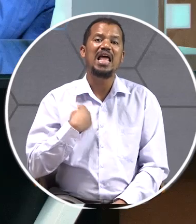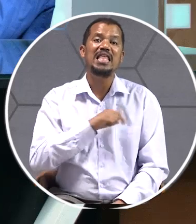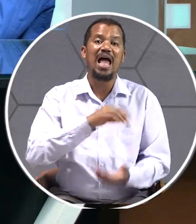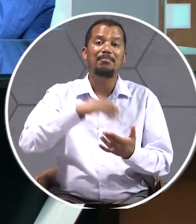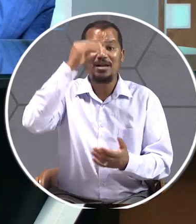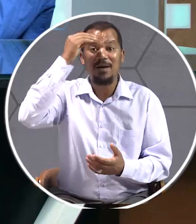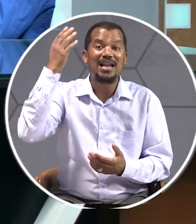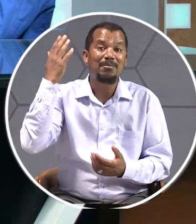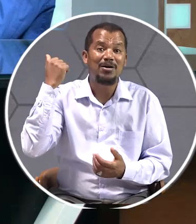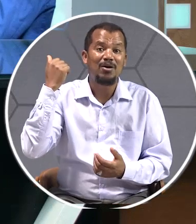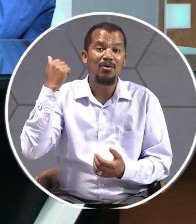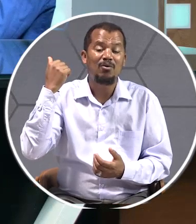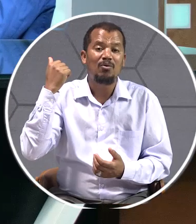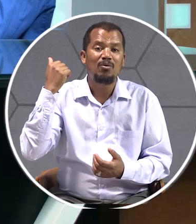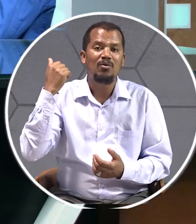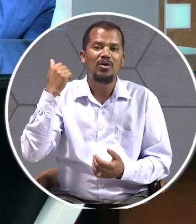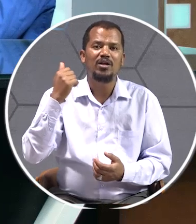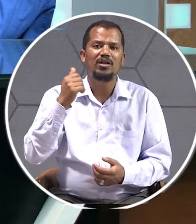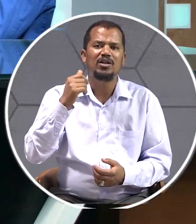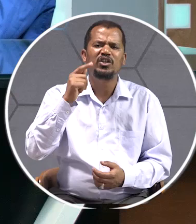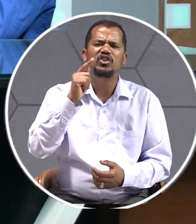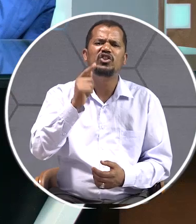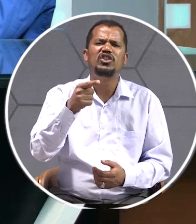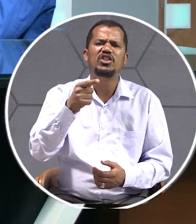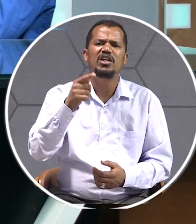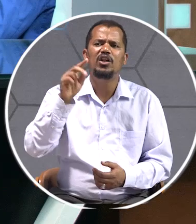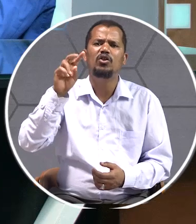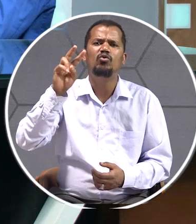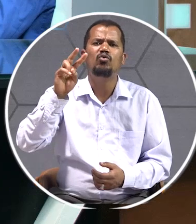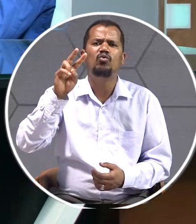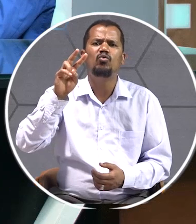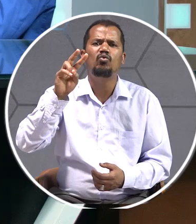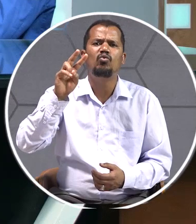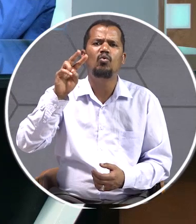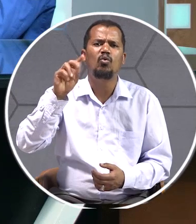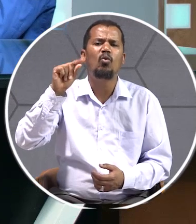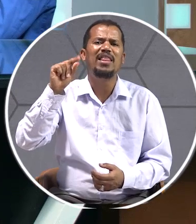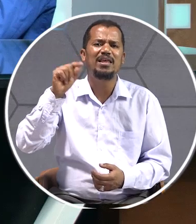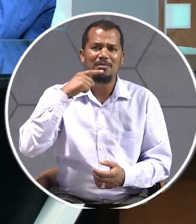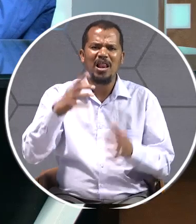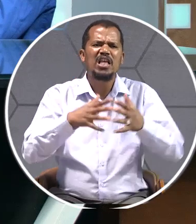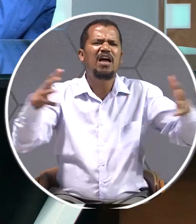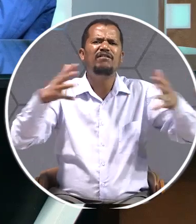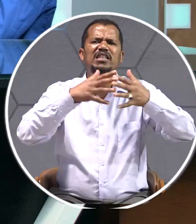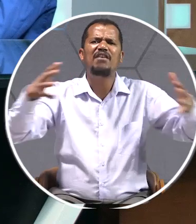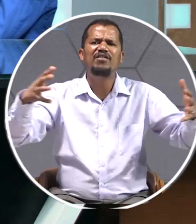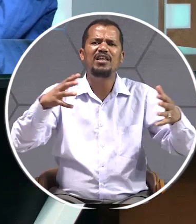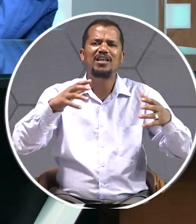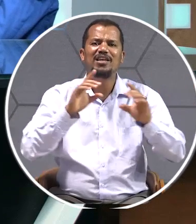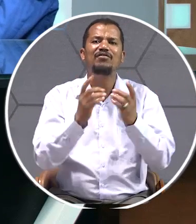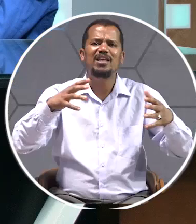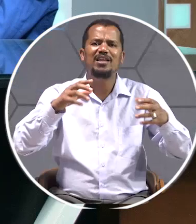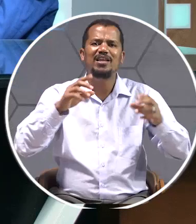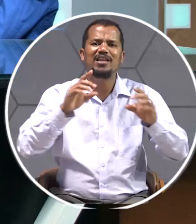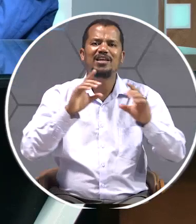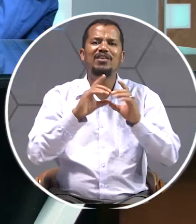እኛ ምን ማሪ ነበረው G20 የሚባሉ ሳፊ ከፍሎች አሉት ትልልቆቹ ማለት ነው አዎ ማhall ላይ ያለው